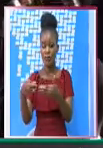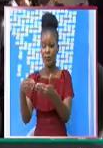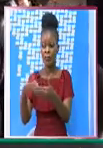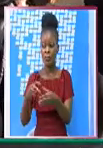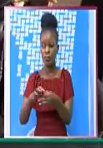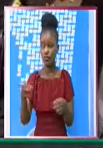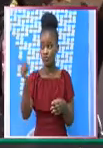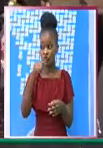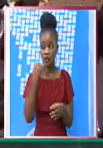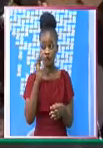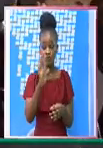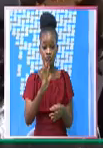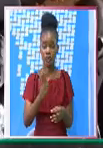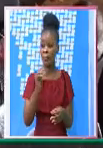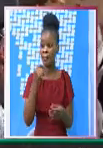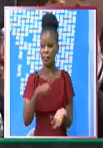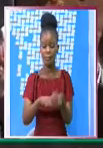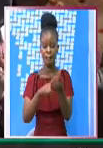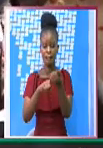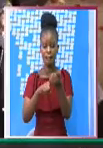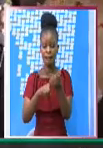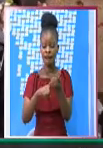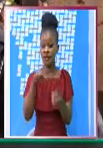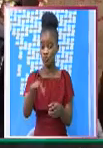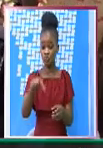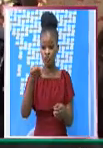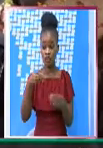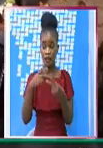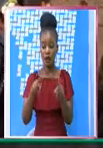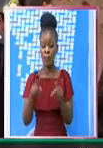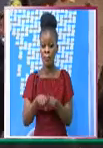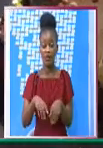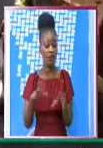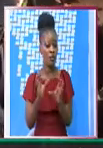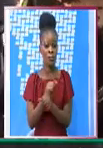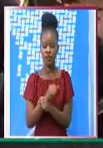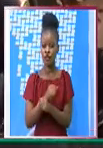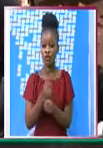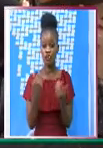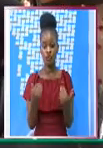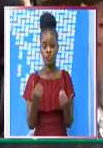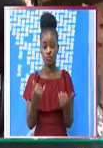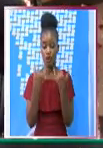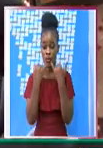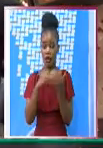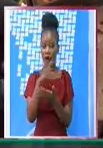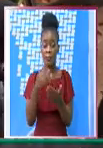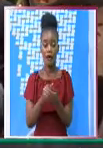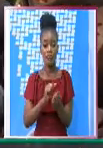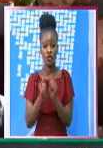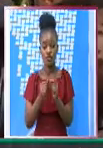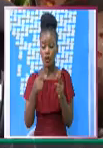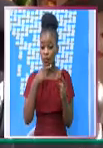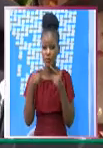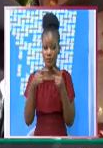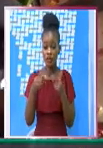okubasitula nezibatwala ebweru nga ye bwe yafuna akakisa ako naye n'atalulojja. N'olwekyo enkubaganya betugambyeko